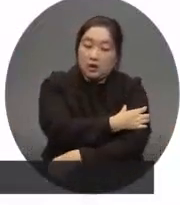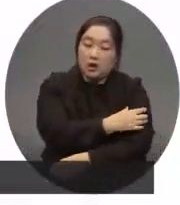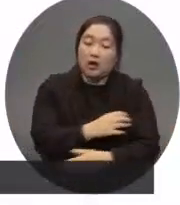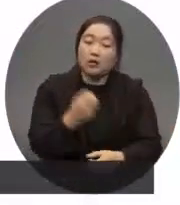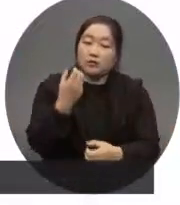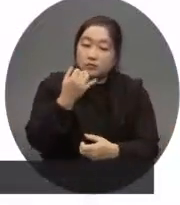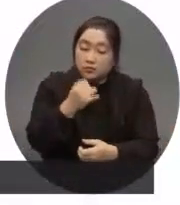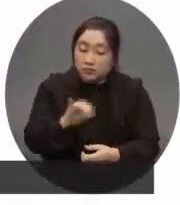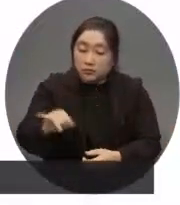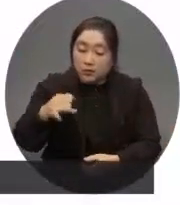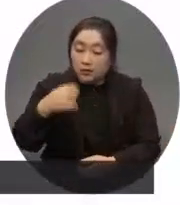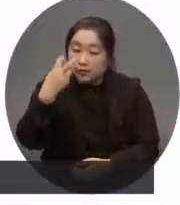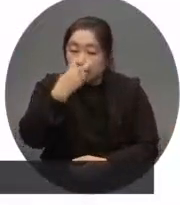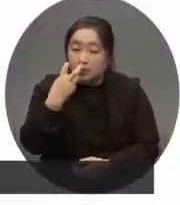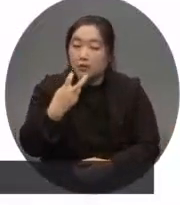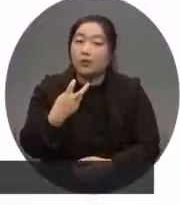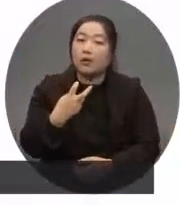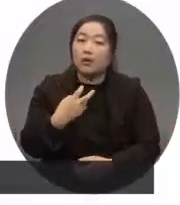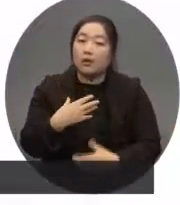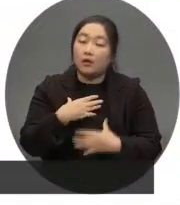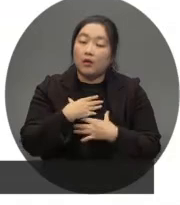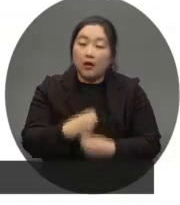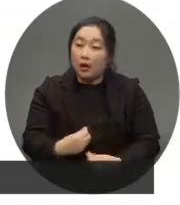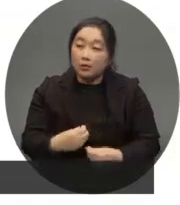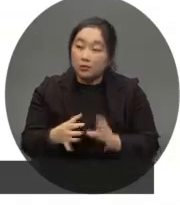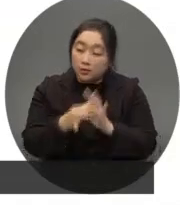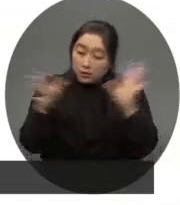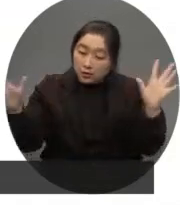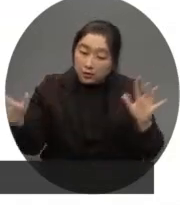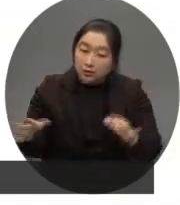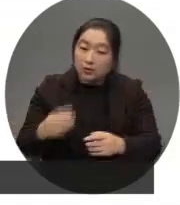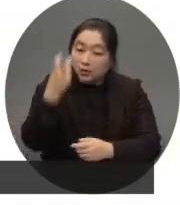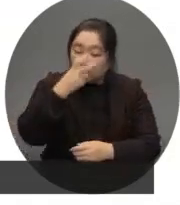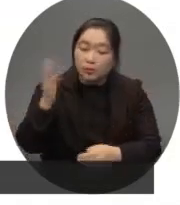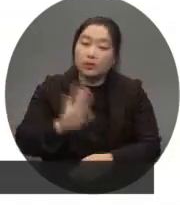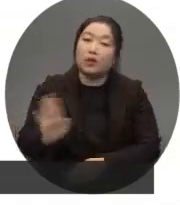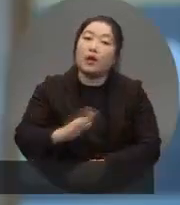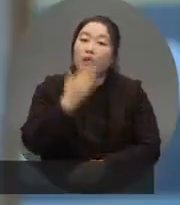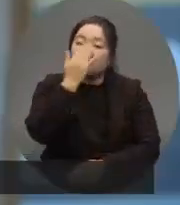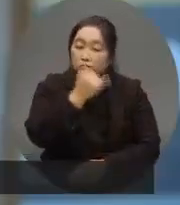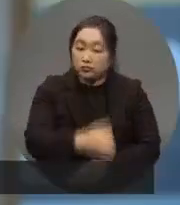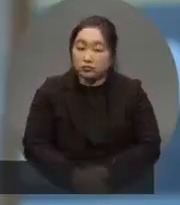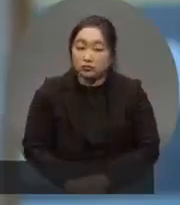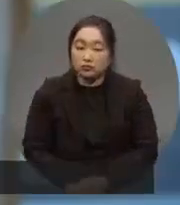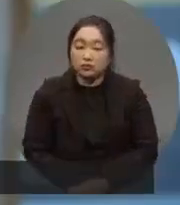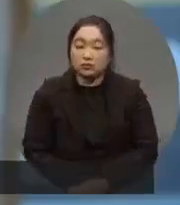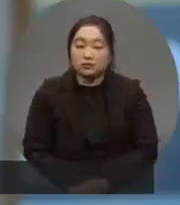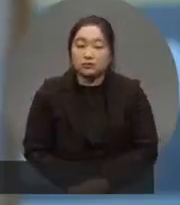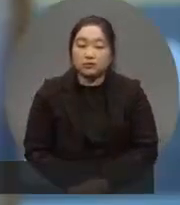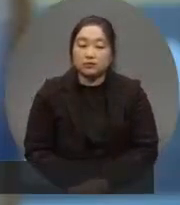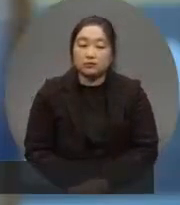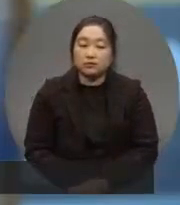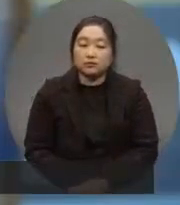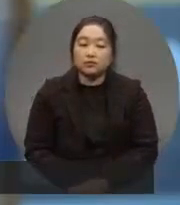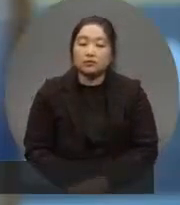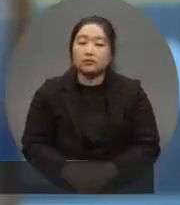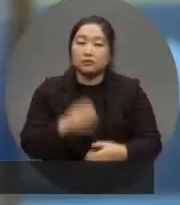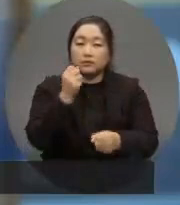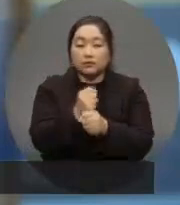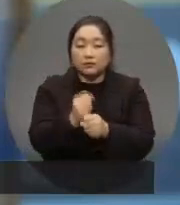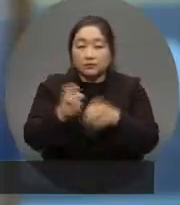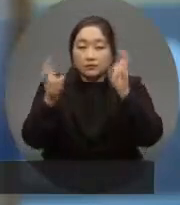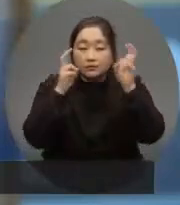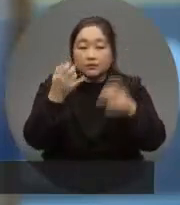가능한데 안전에 영향이 적다고 판단하면 조사 시조 안 할 수도 있습니다 제조사가 어떤 결함에 대한